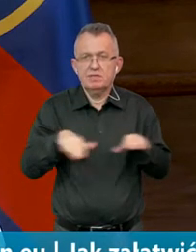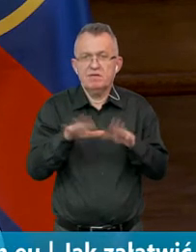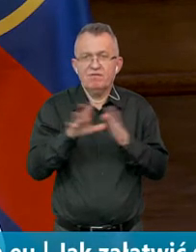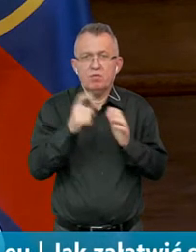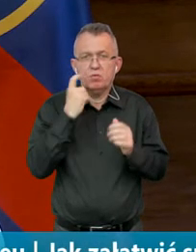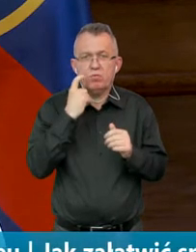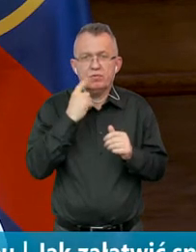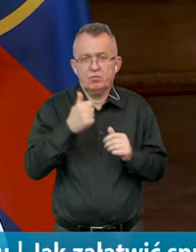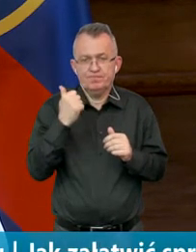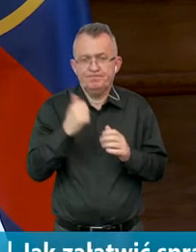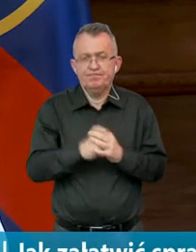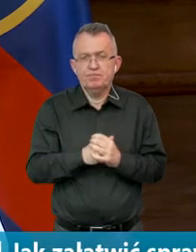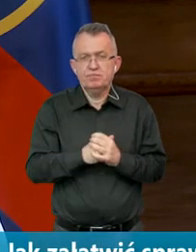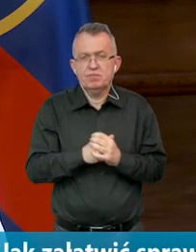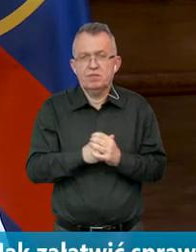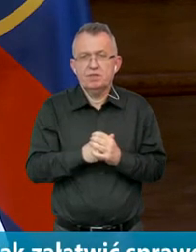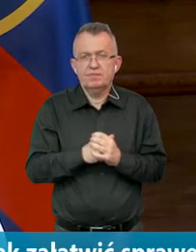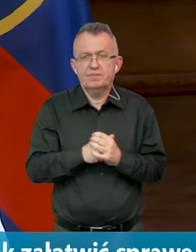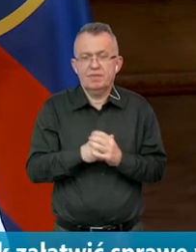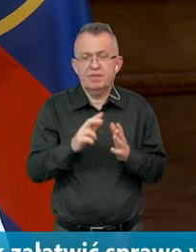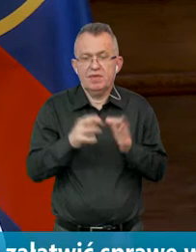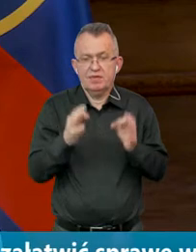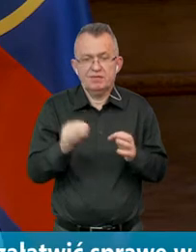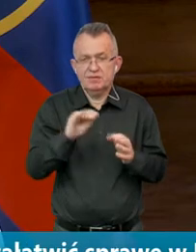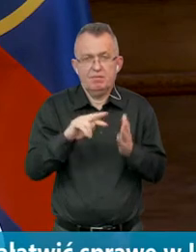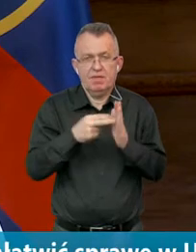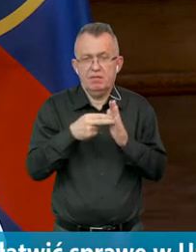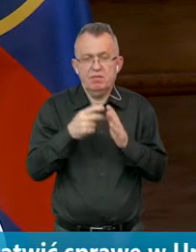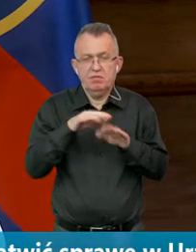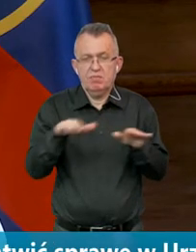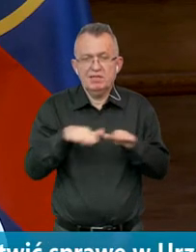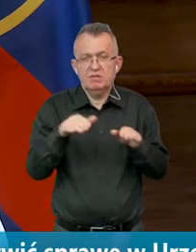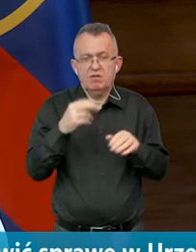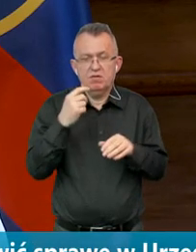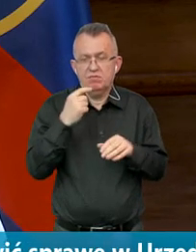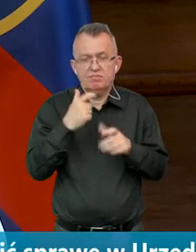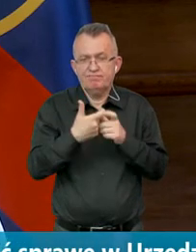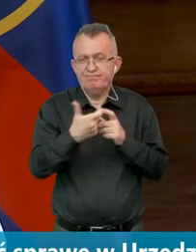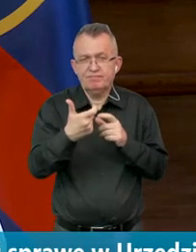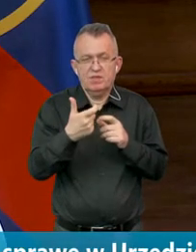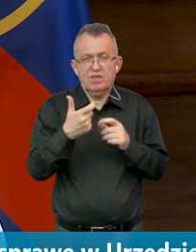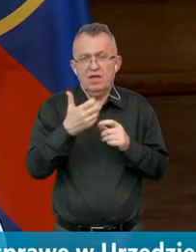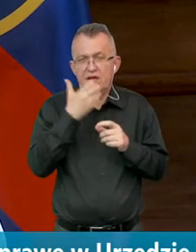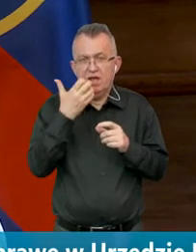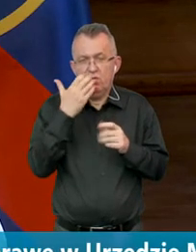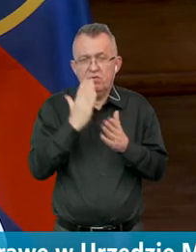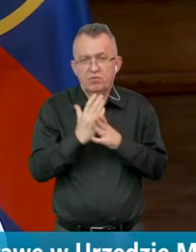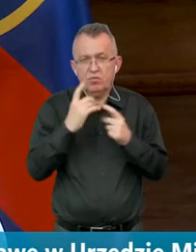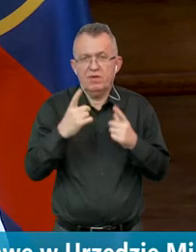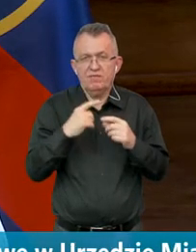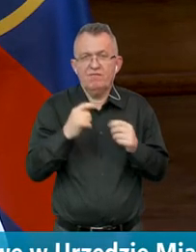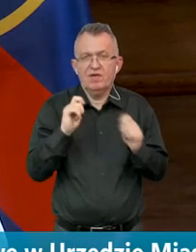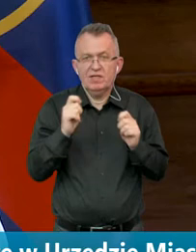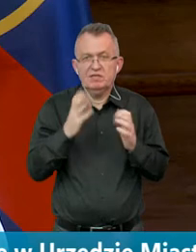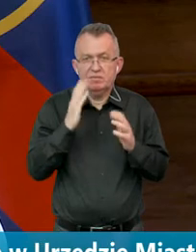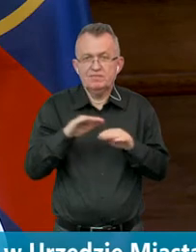Dąbiu? Panie Bogdanie, no, na razie nie planujemy basenu w Dąbiu, natomiast z dobrych informacji na lato mogę powiedzieć, że wakacje